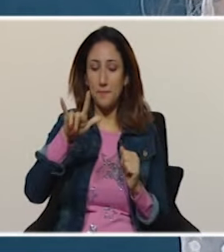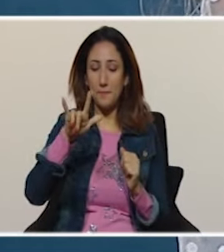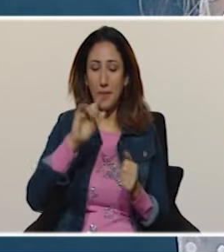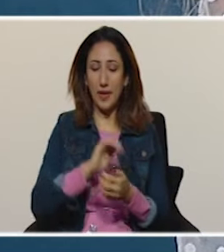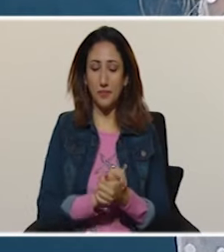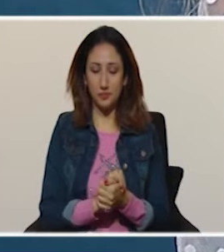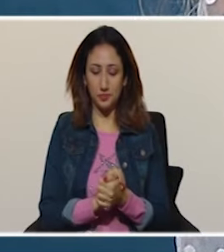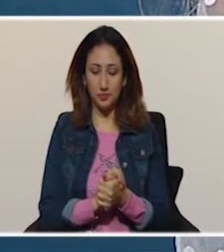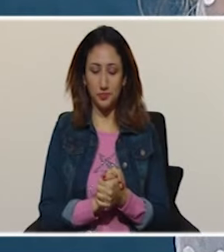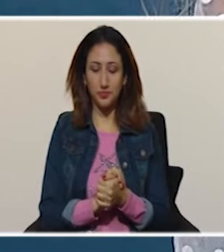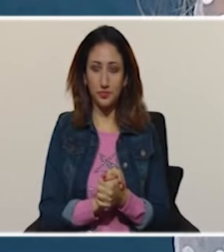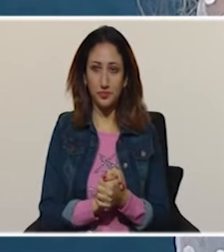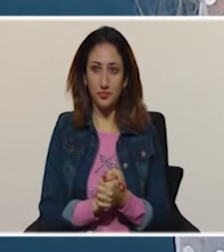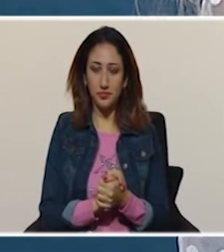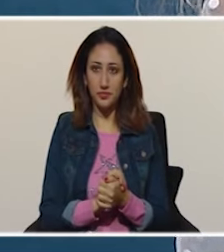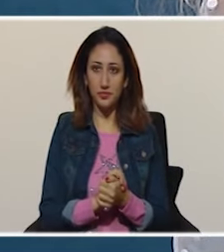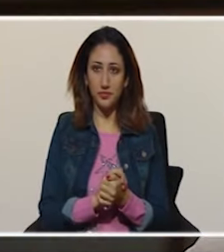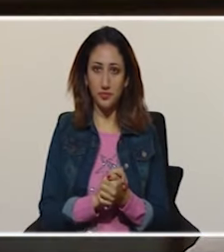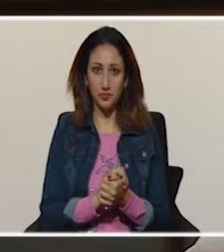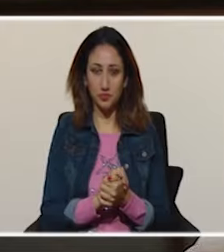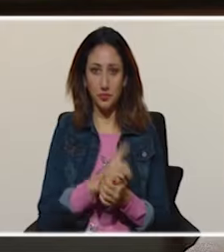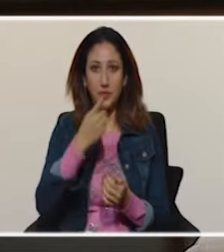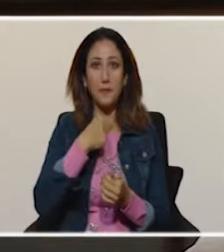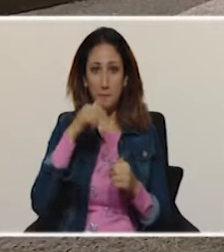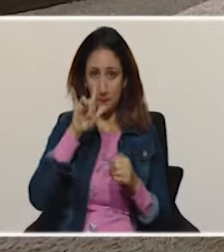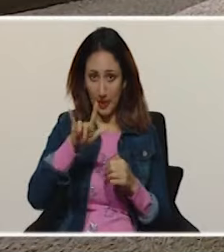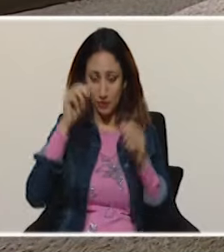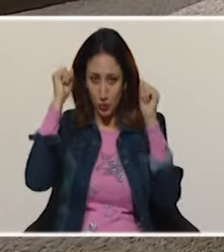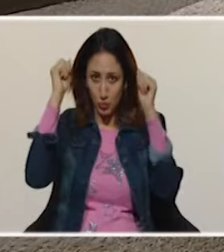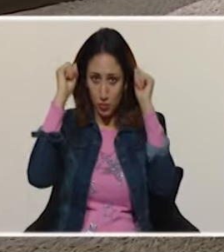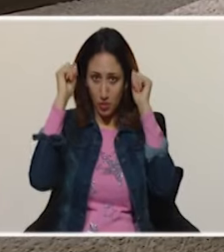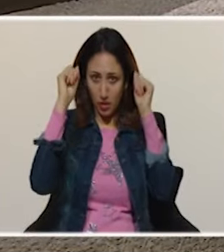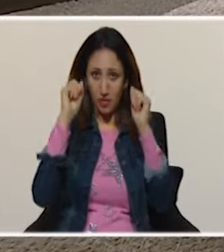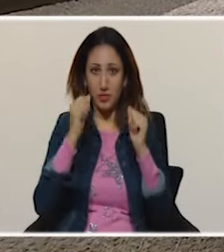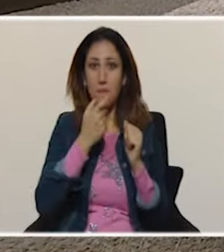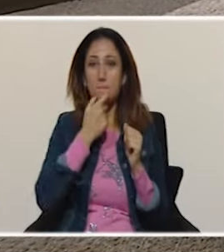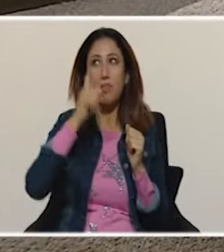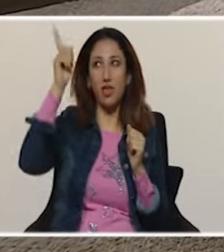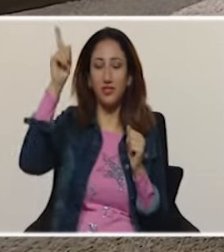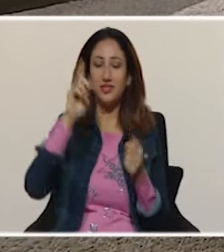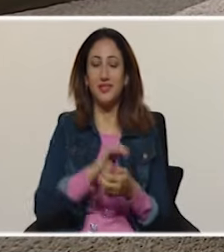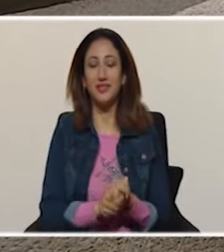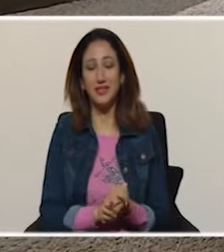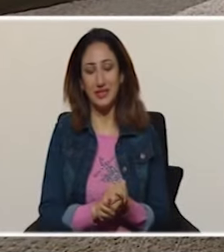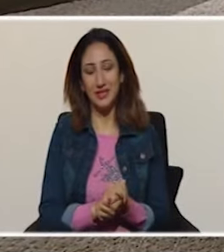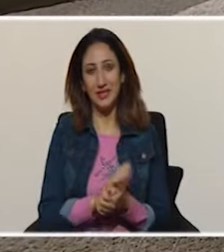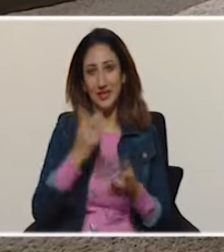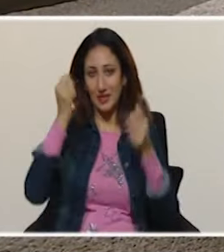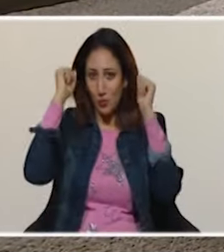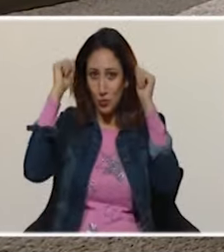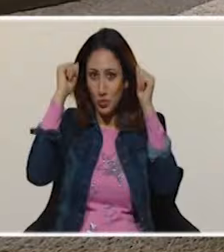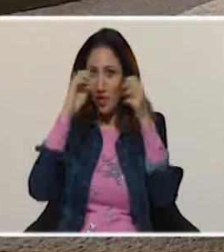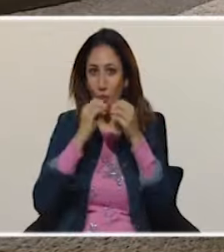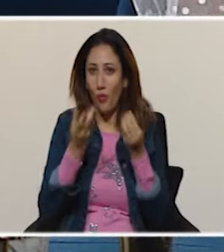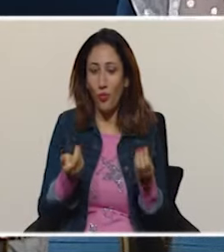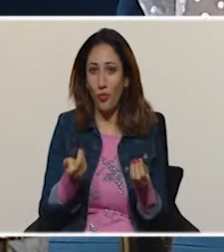انه يعني بكبر هذا بتحب المظاهرات انت ها بلندن بلندن ايه نوع المظاهرات بلندن